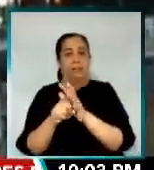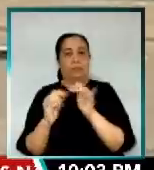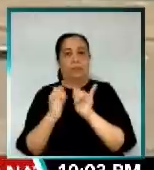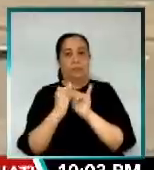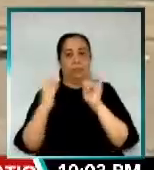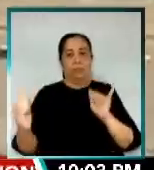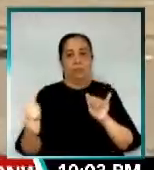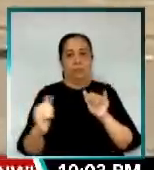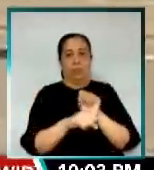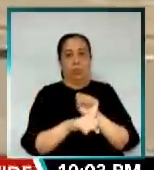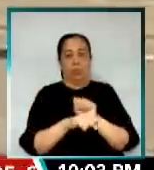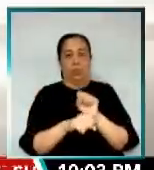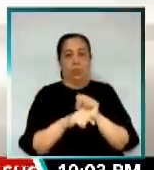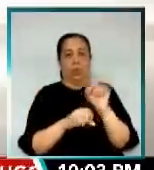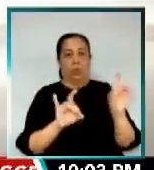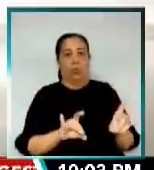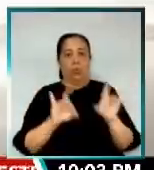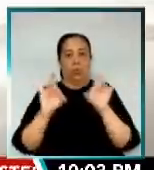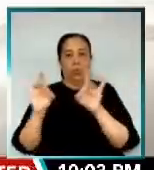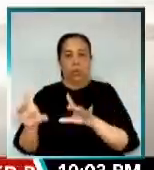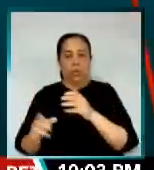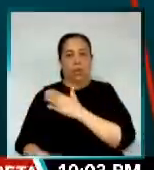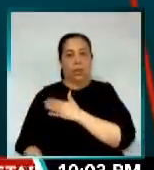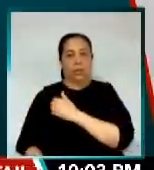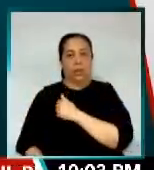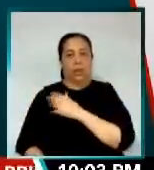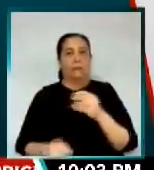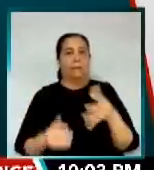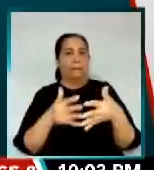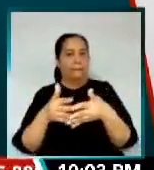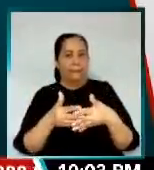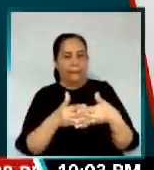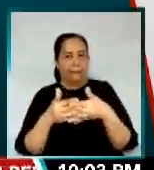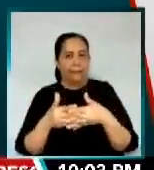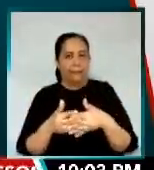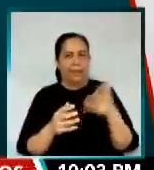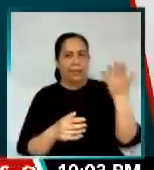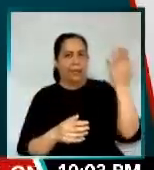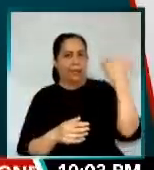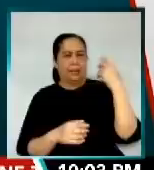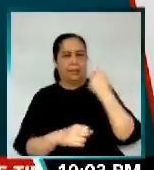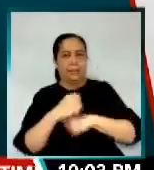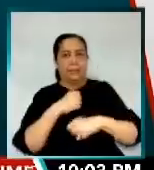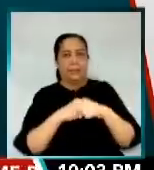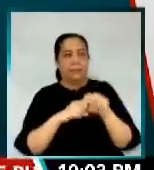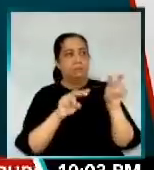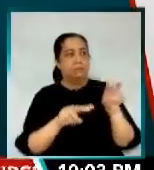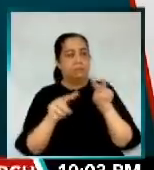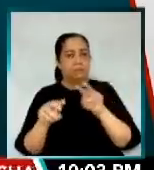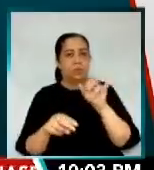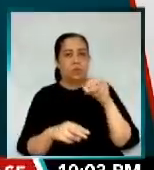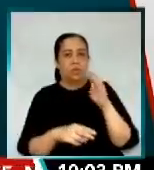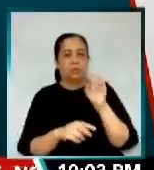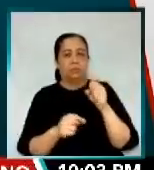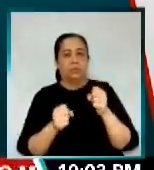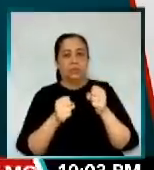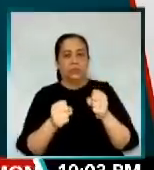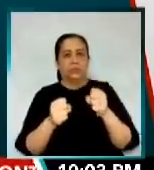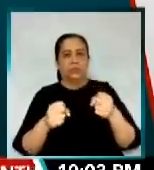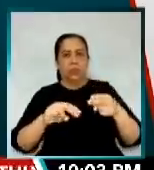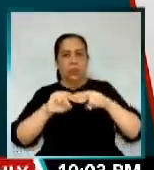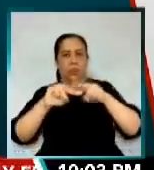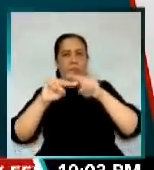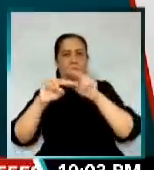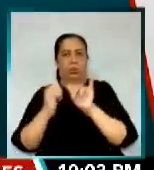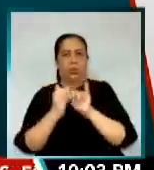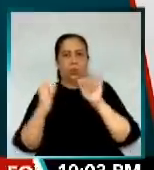ay Australia, Canada at Amerika. Sa nakalipas na taon, nakita raw ng JobStreet ang paglago ng demand para sa remote jobs